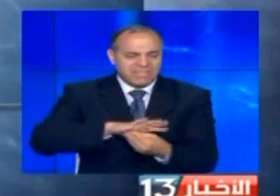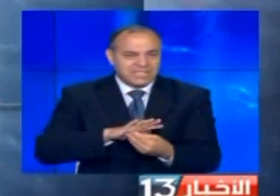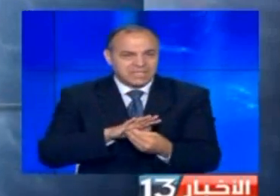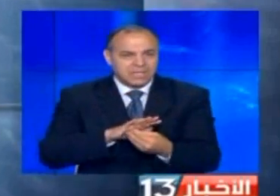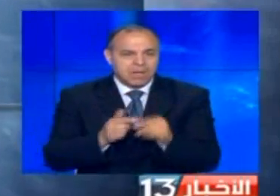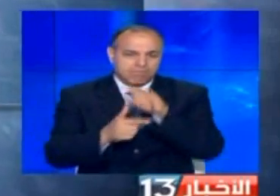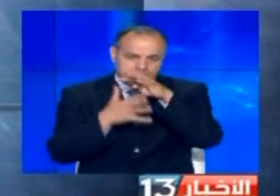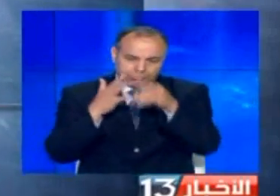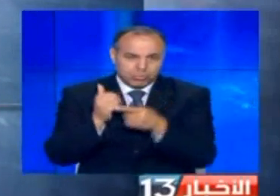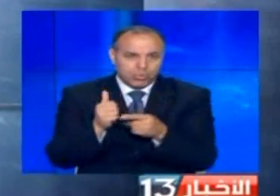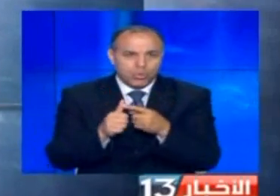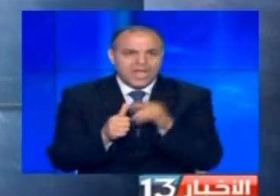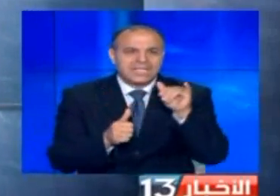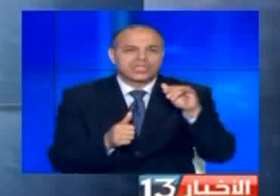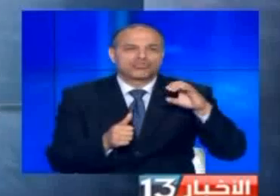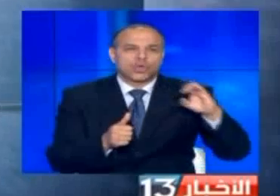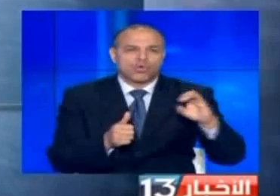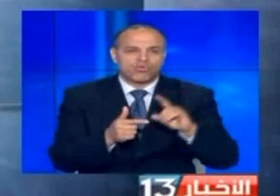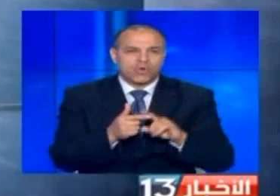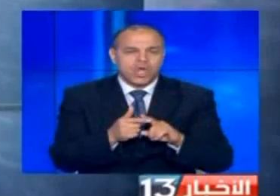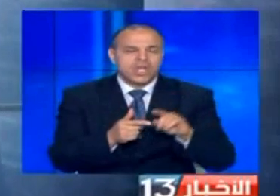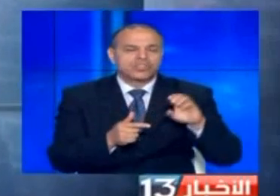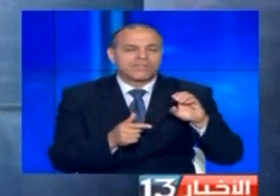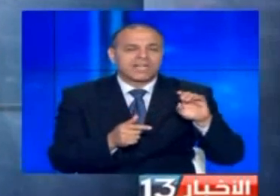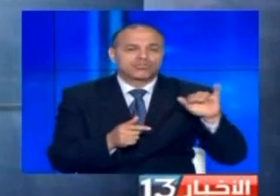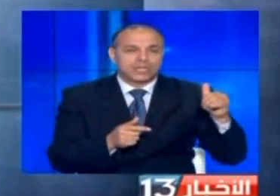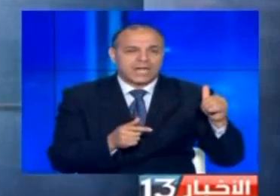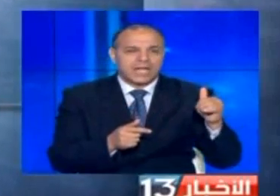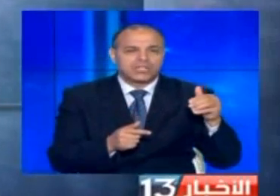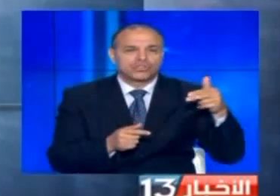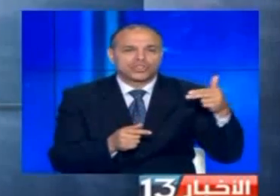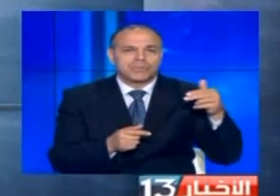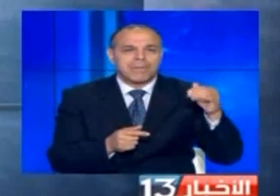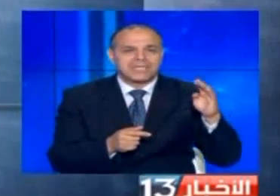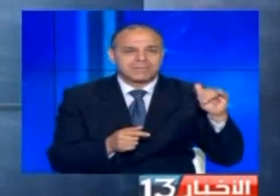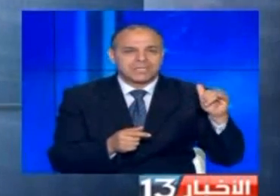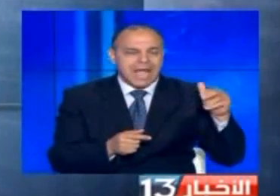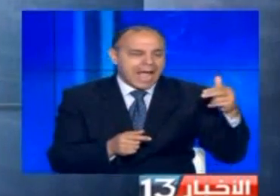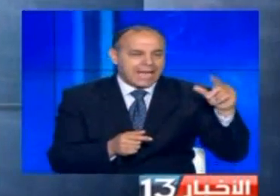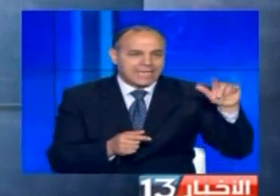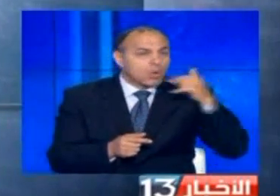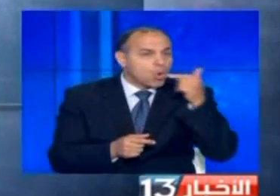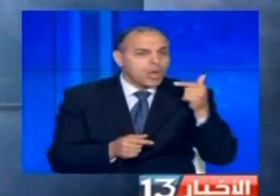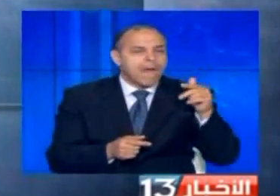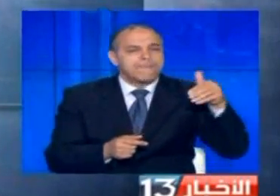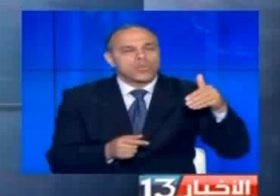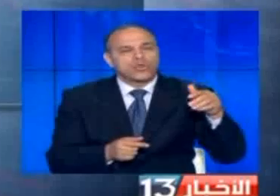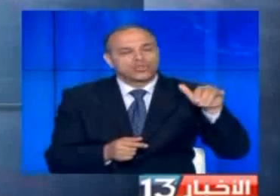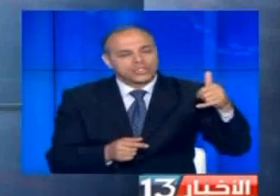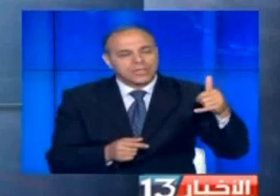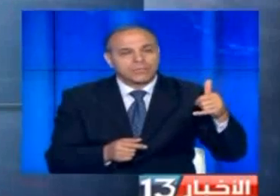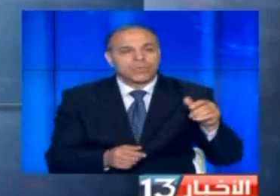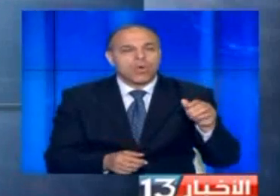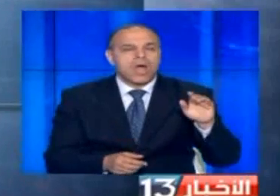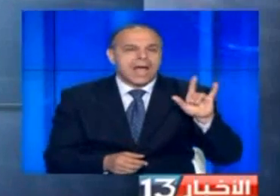وهم على التوالي ياسين الشنوفي شفيق الجرايه نجيب اسماعيل علي القريري منظر جنيح هلال